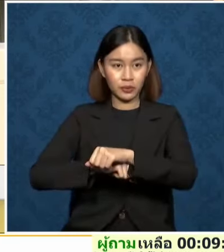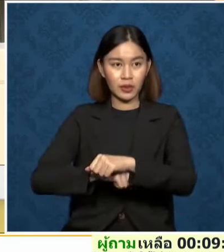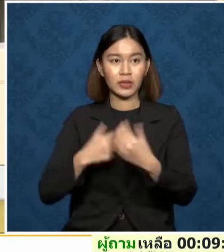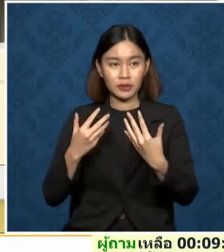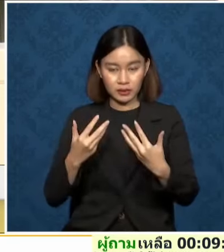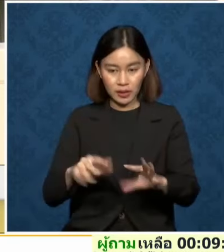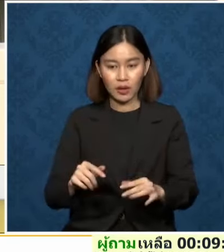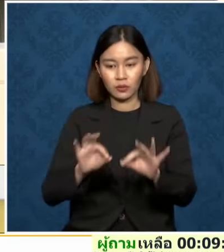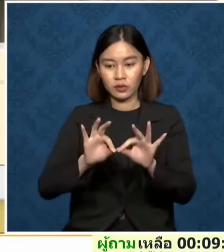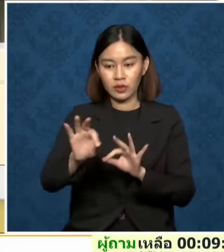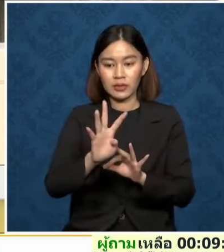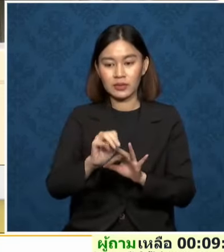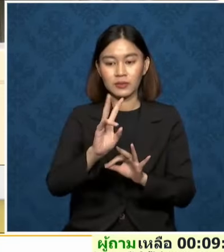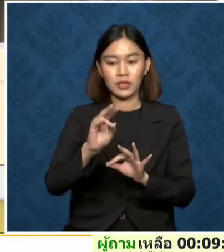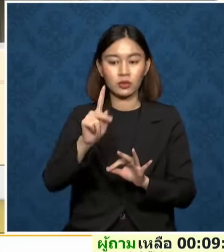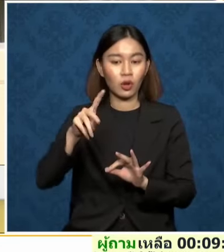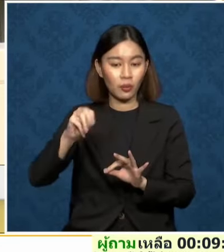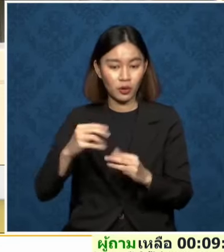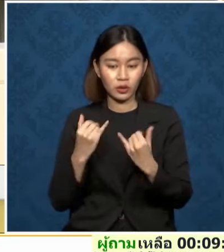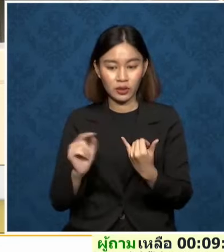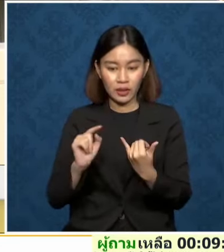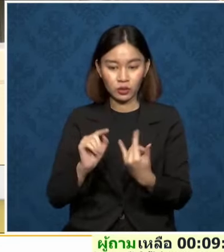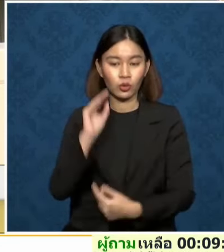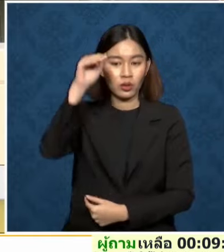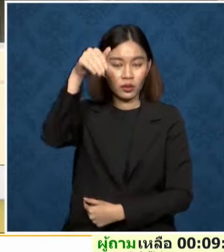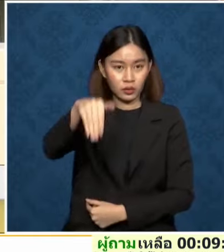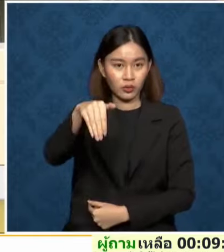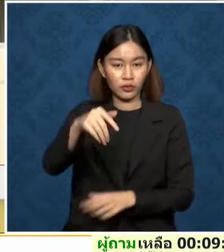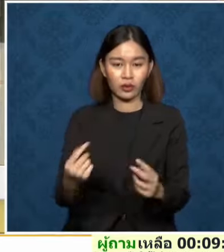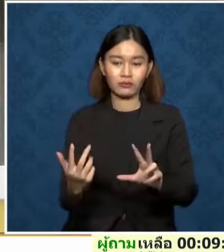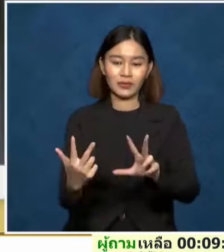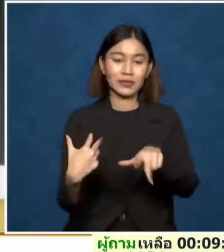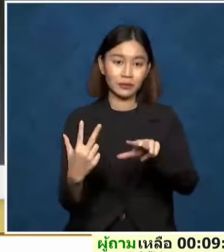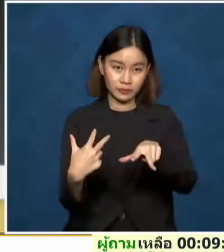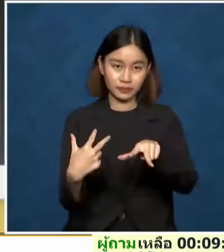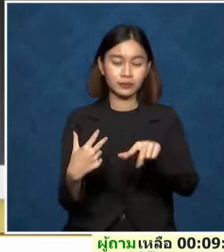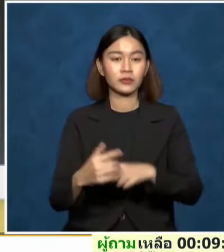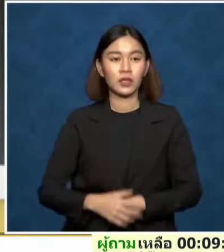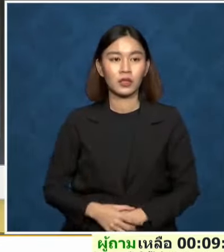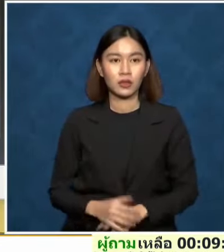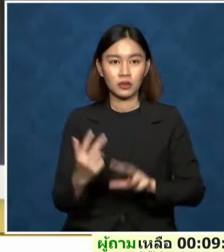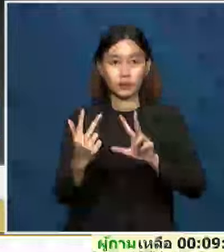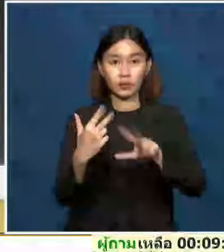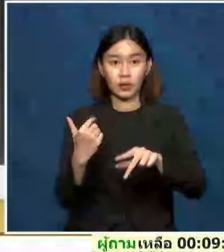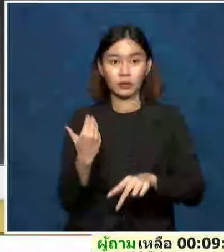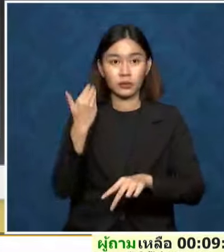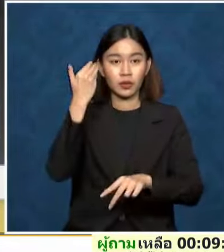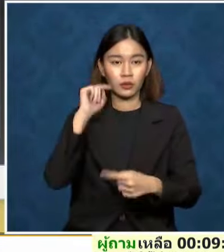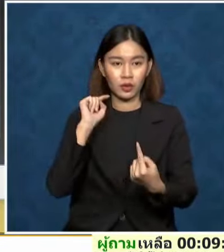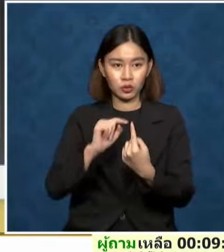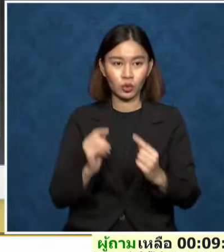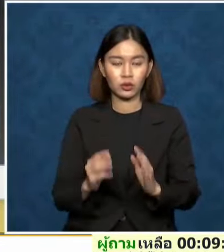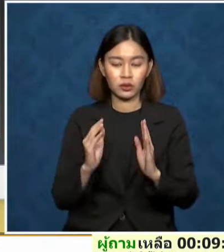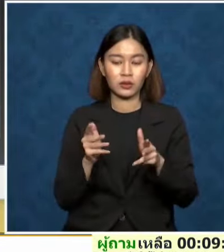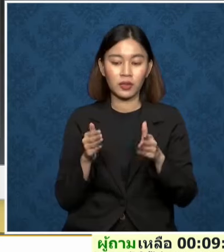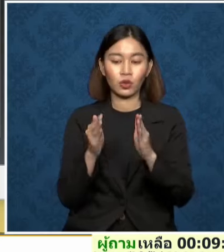็ระยะทางอีก 47 กิโลเมตร ซึ่งเป็ทางยกระดับขนาด 6 ช่องจลาจรซึเป็ทางเดิมกคอเขตของถนนพลัม